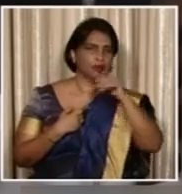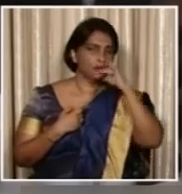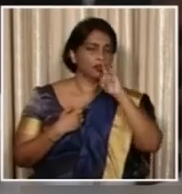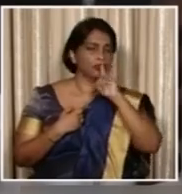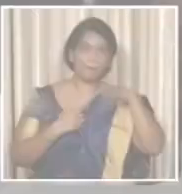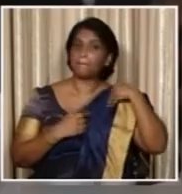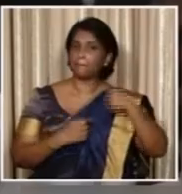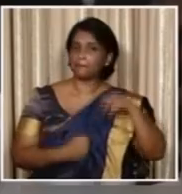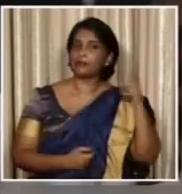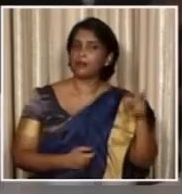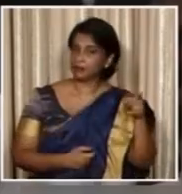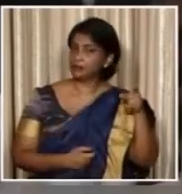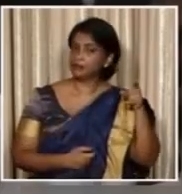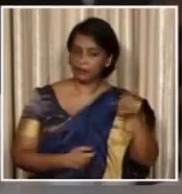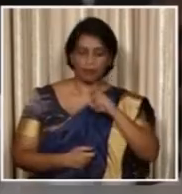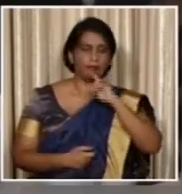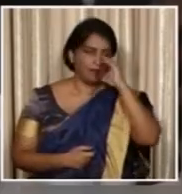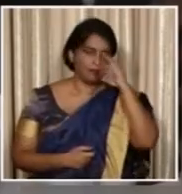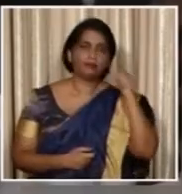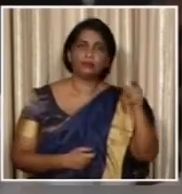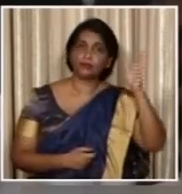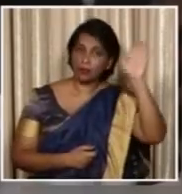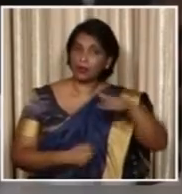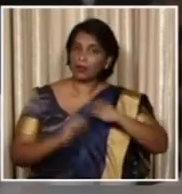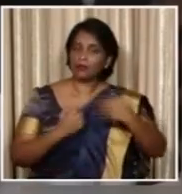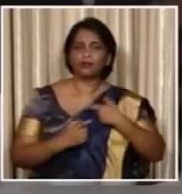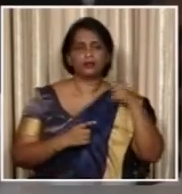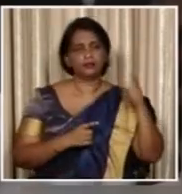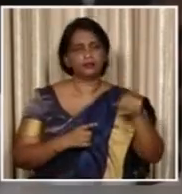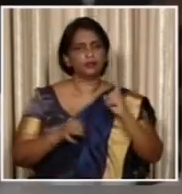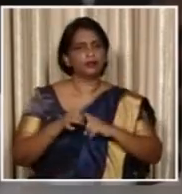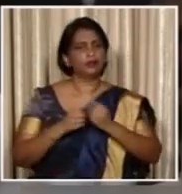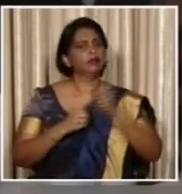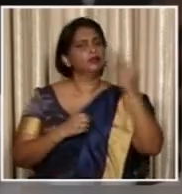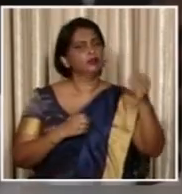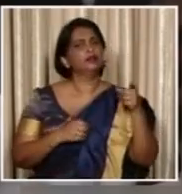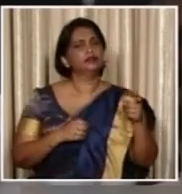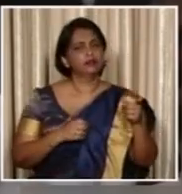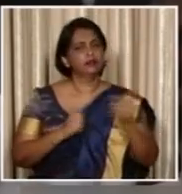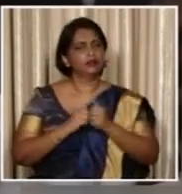තමයි ඒකේ ප්‍රධානියා. එතුමාට අපි ඒක ආවයන් පස්සේ අපි බලමු එතුමාට ප්‍රශ්න යොමු කළා කොහොමද ඒක විසඳන්නේ කියලා.